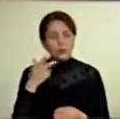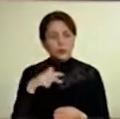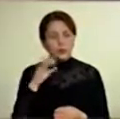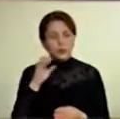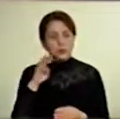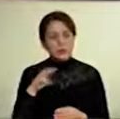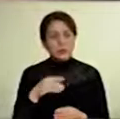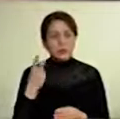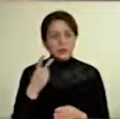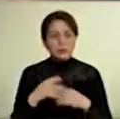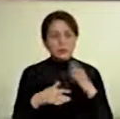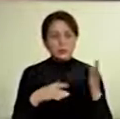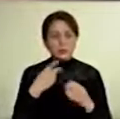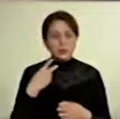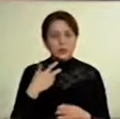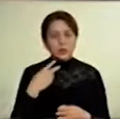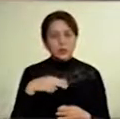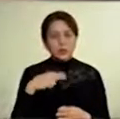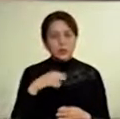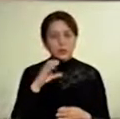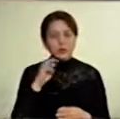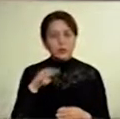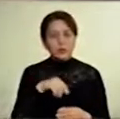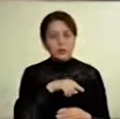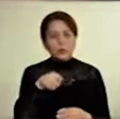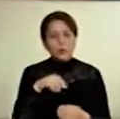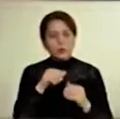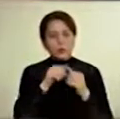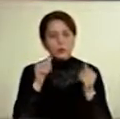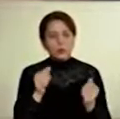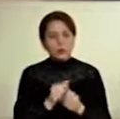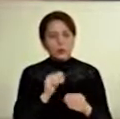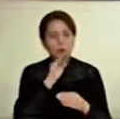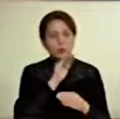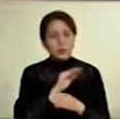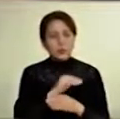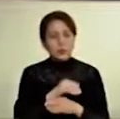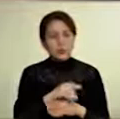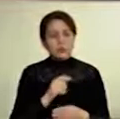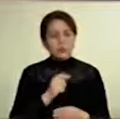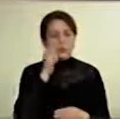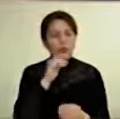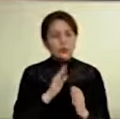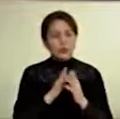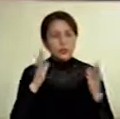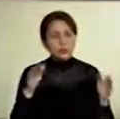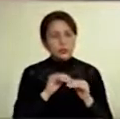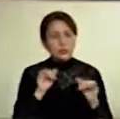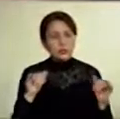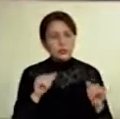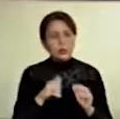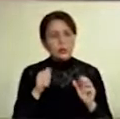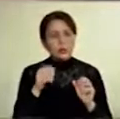20 santimetr. Ularni formulaga qo'yadigan bo'lsak, bo'yini eniga ko'paytirganimizda esa 600 santimetr kvadrat